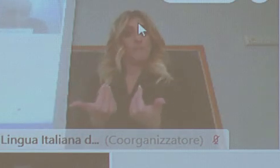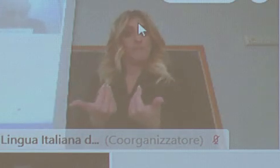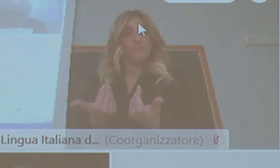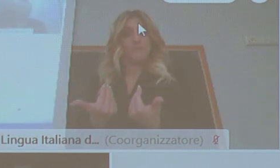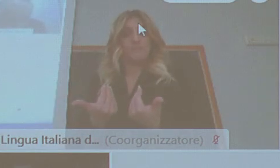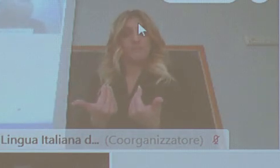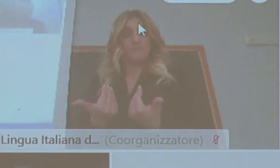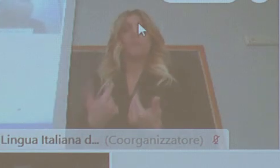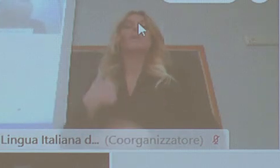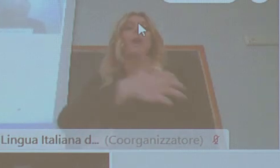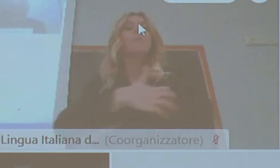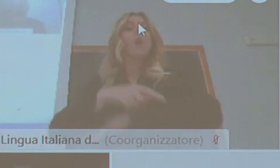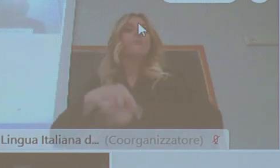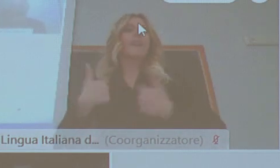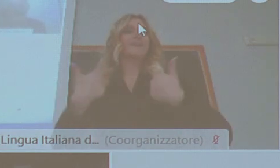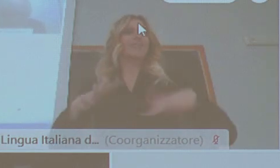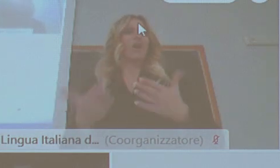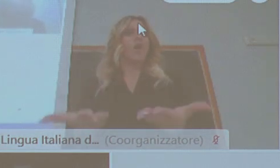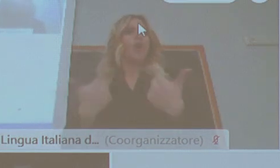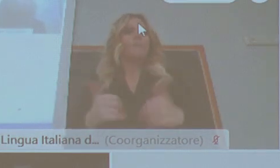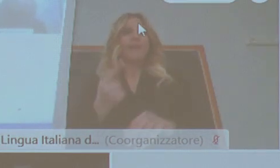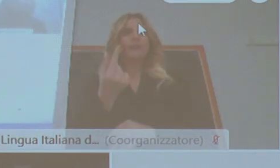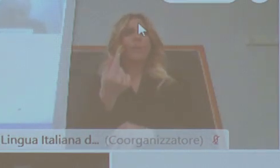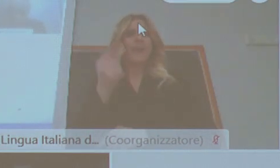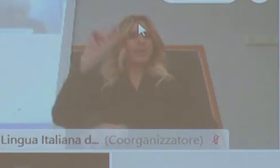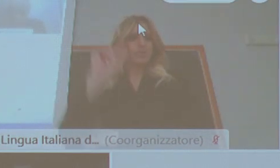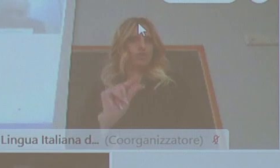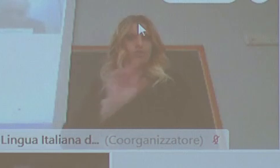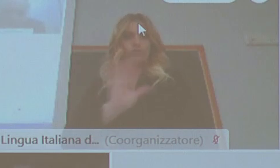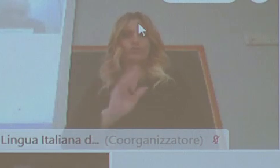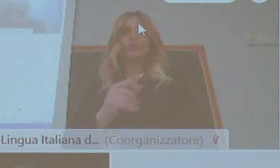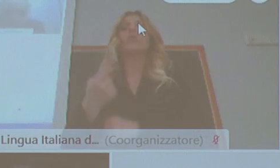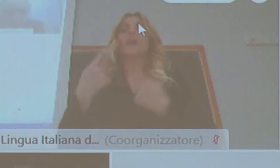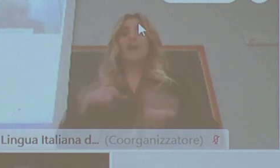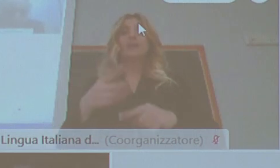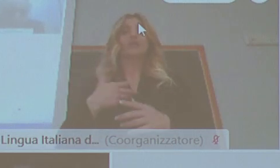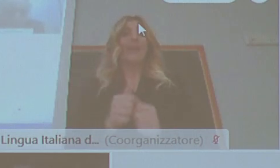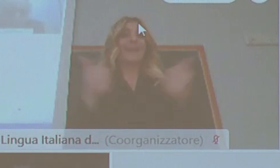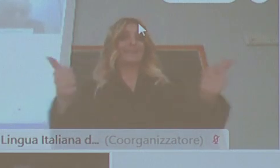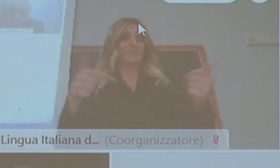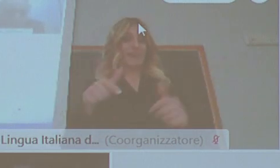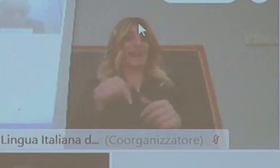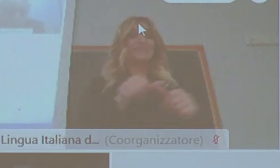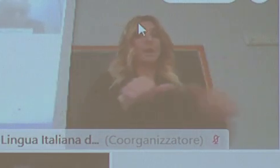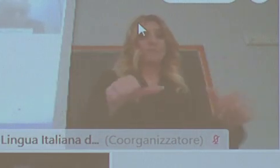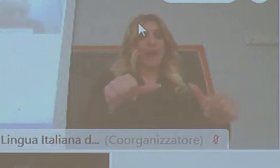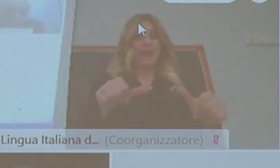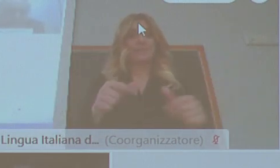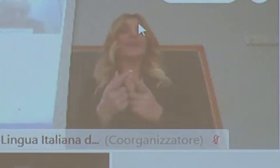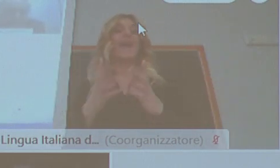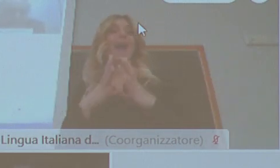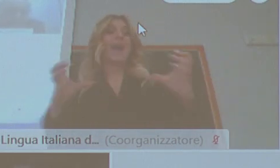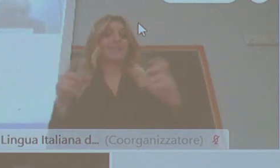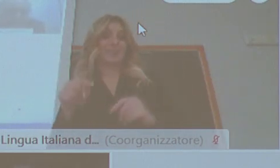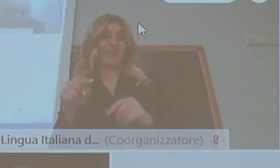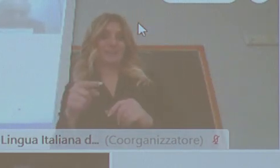ha comprato la povertà a poco prezzo, quindi in assenza di standard sociali ed ambientali. E quindi è chiaro che